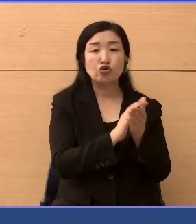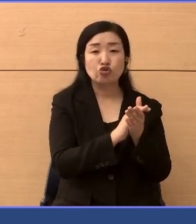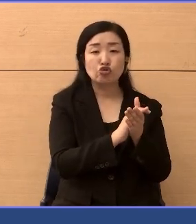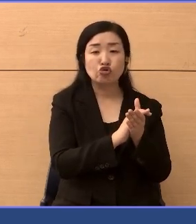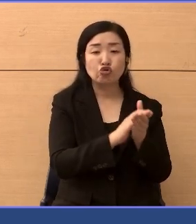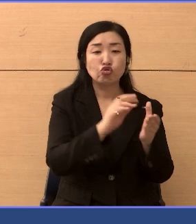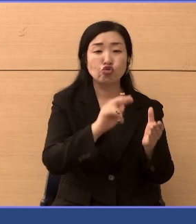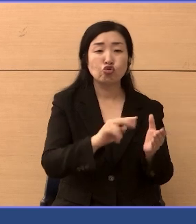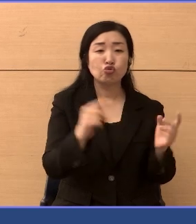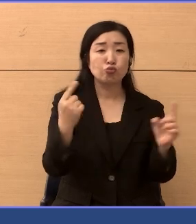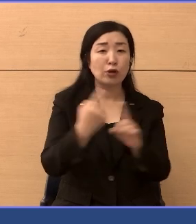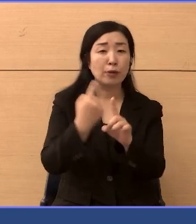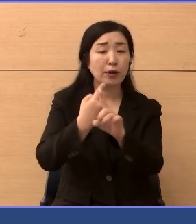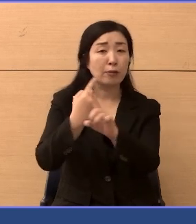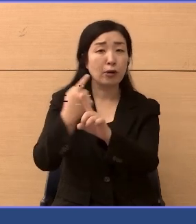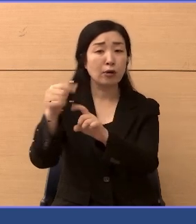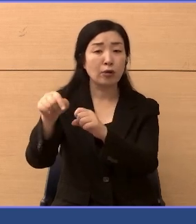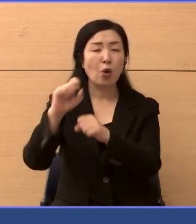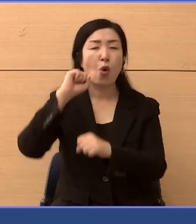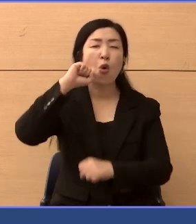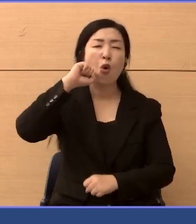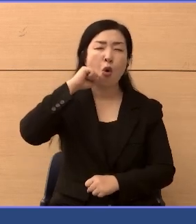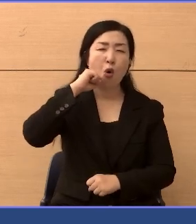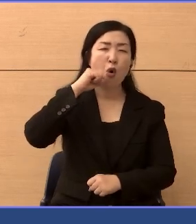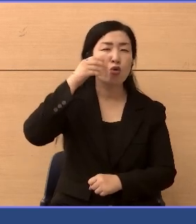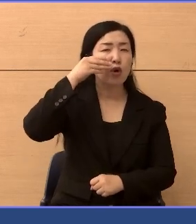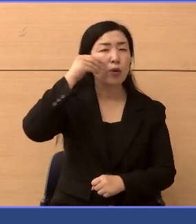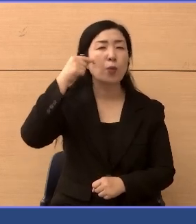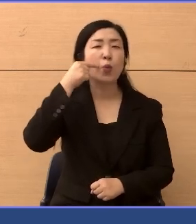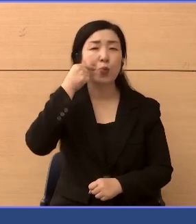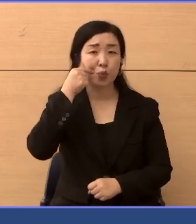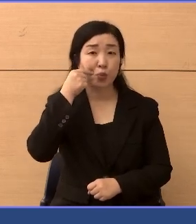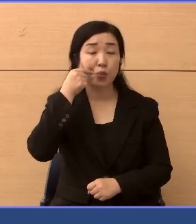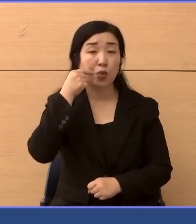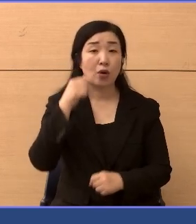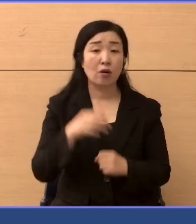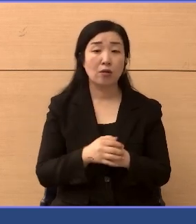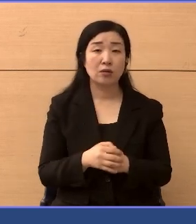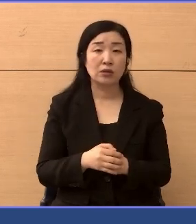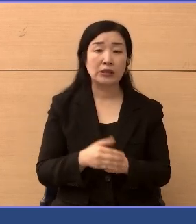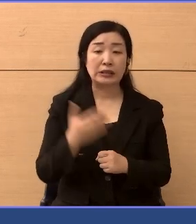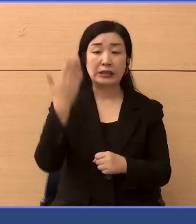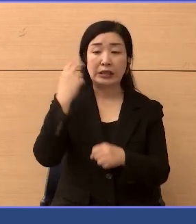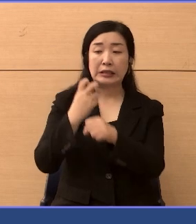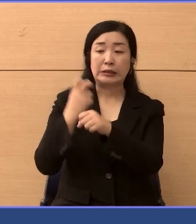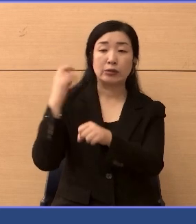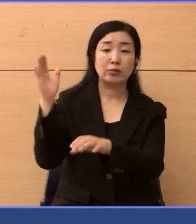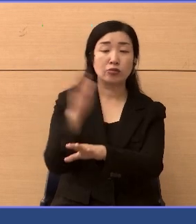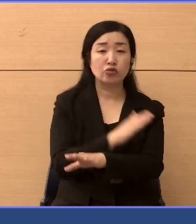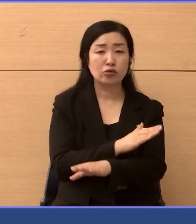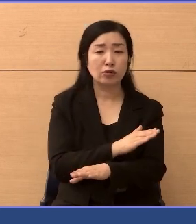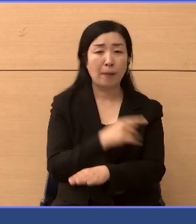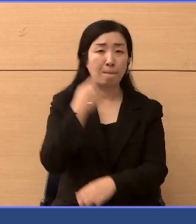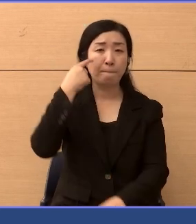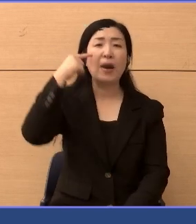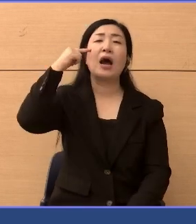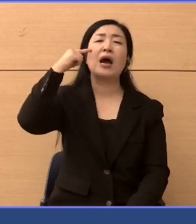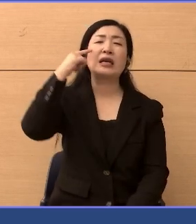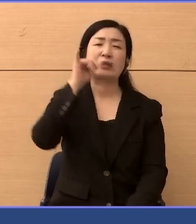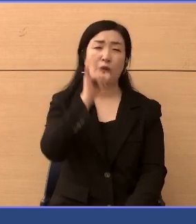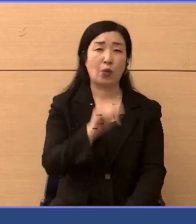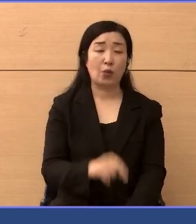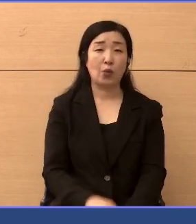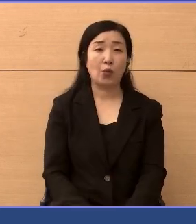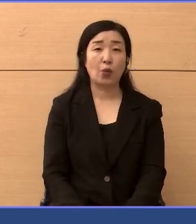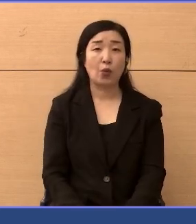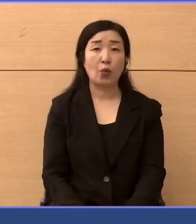친구를 만드는데 어려움을 We've 겪을 수가 realized over 있습니다. the last 20 years 지난 that 20년 동안 it 저희들이 is 깨달은 actually 것이 the 하나가 norm